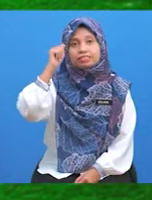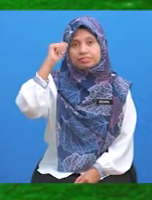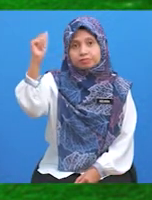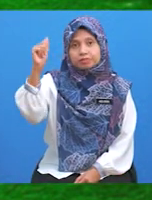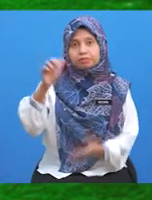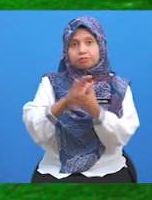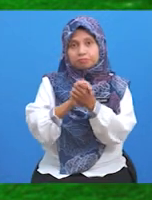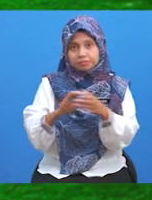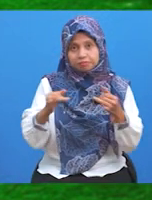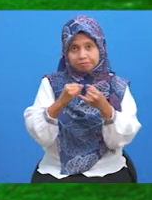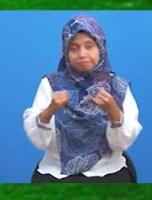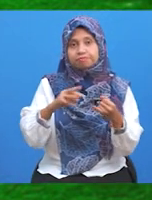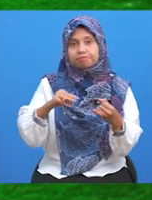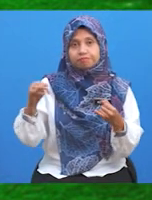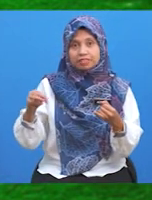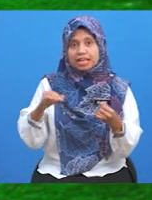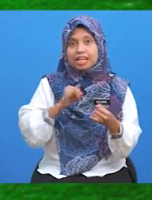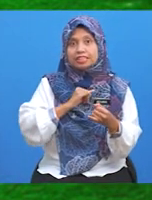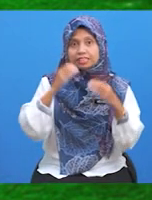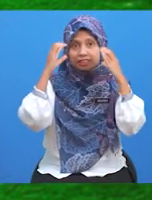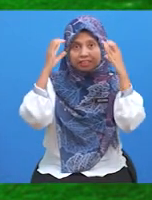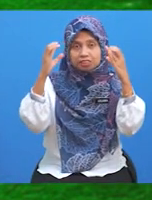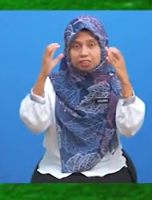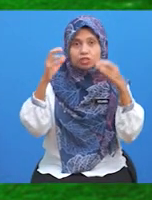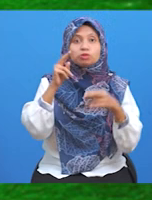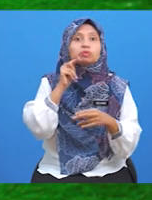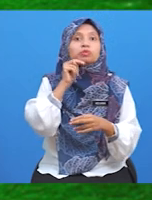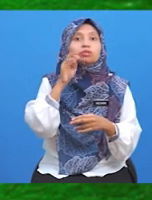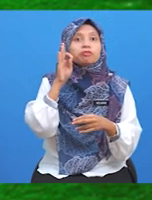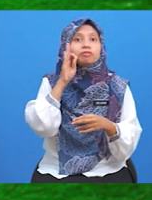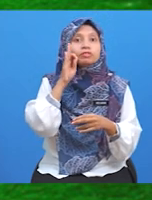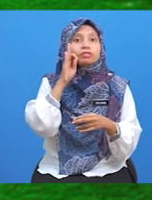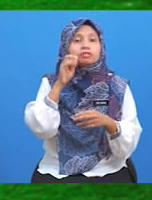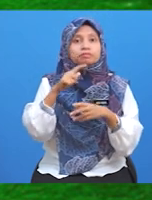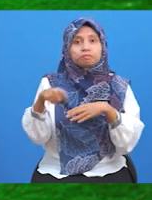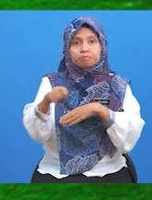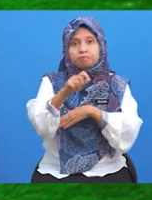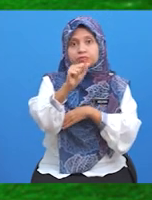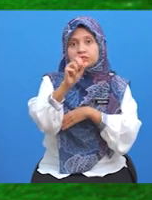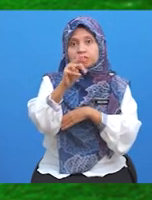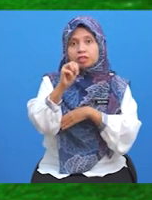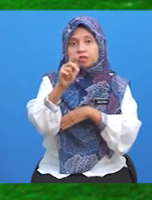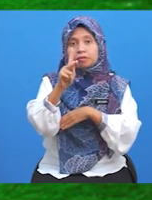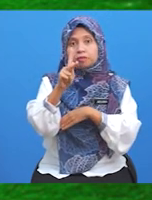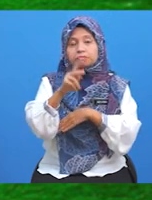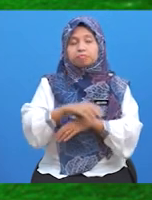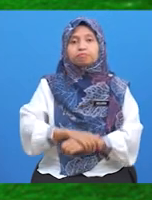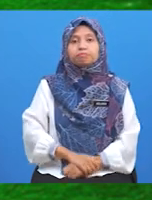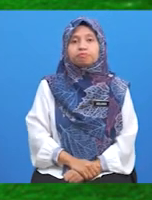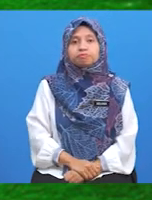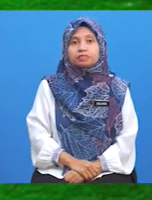Assalamualaikum, selamat sejahtera murid-murid. Saya Cikgu Nur Hafizah dari SMK Taman Tun Dr. Ismail. Apa khabar